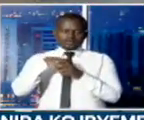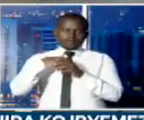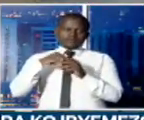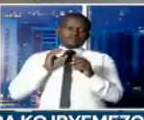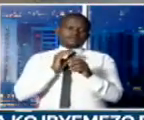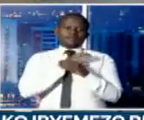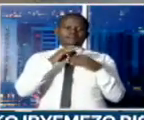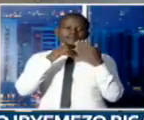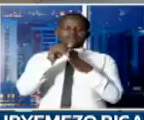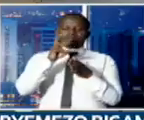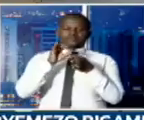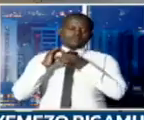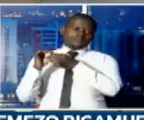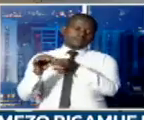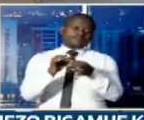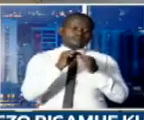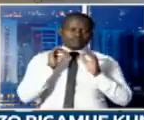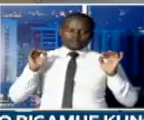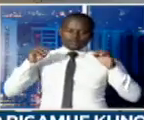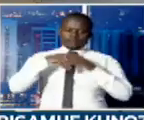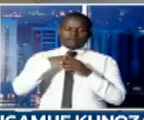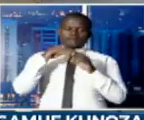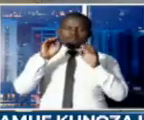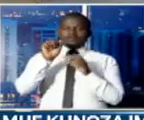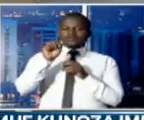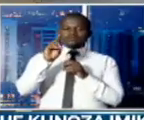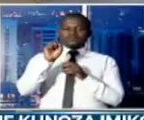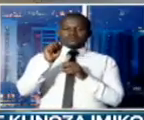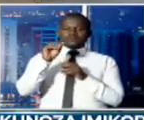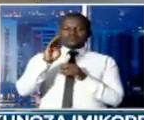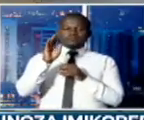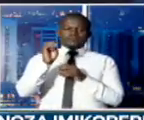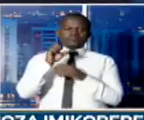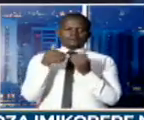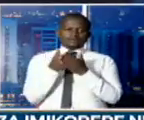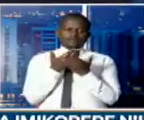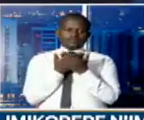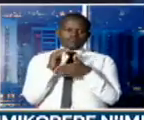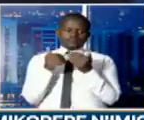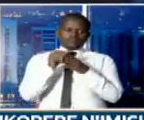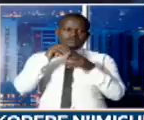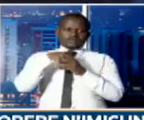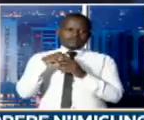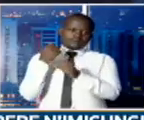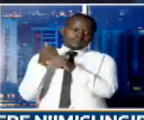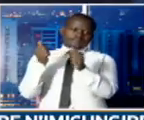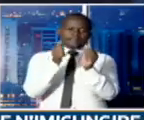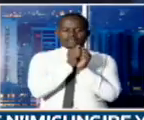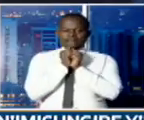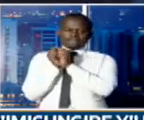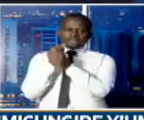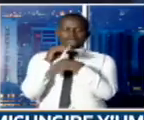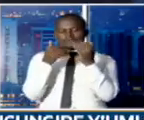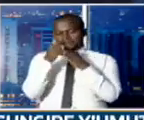nyobozi y'umuryango wa Afurika yunze ubumwe bahuriye i Addis Abeba muri Ethiopia. Yasabye abagize uru rwego gutahiriza umugozi